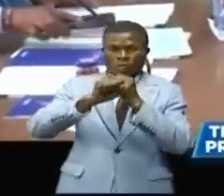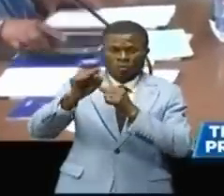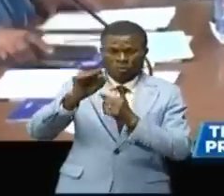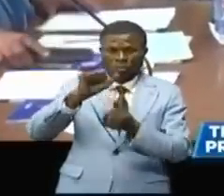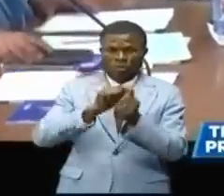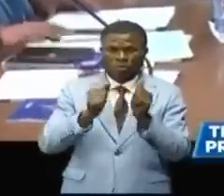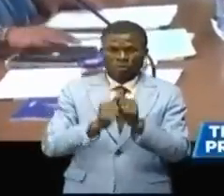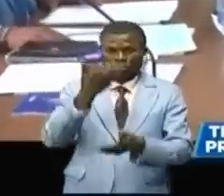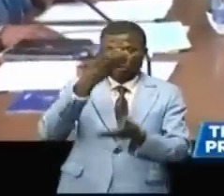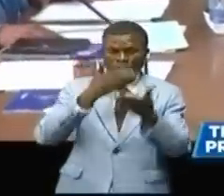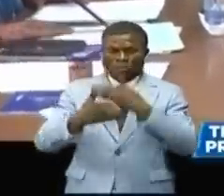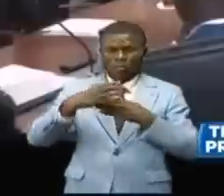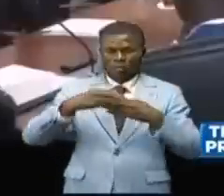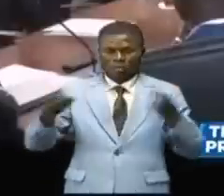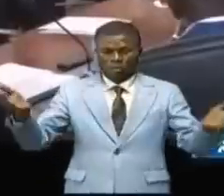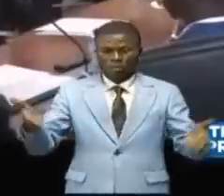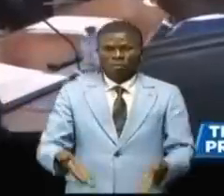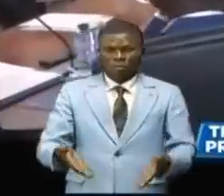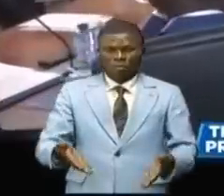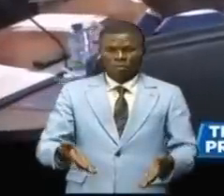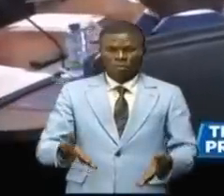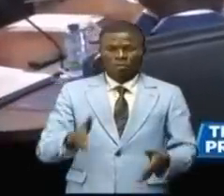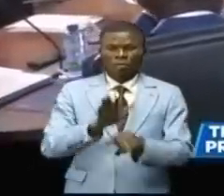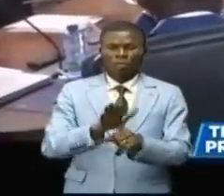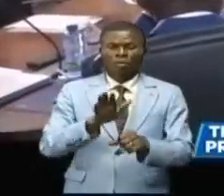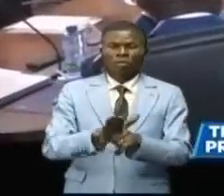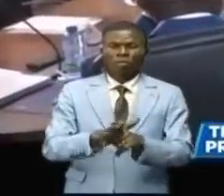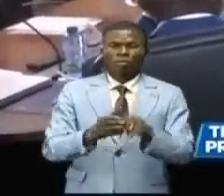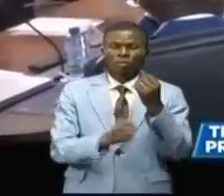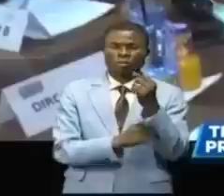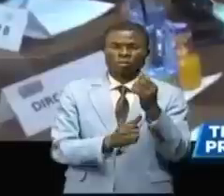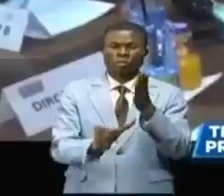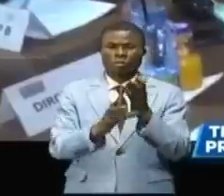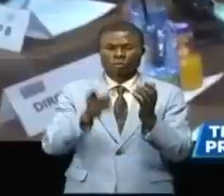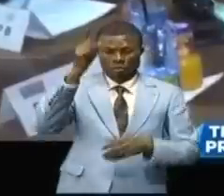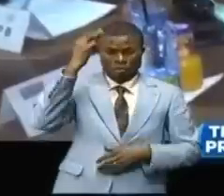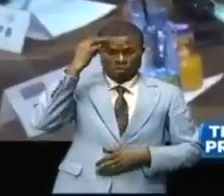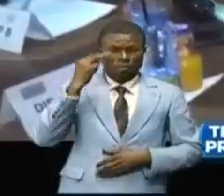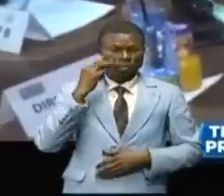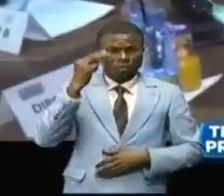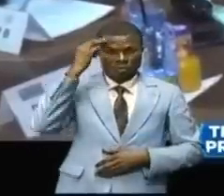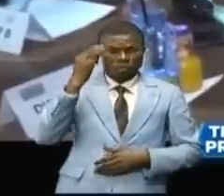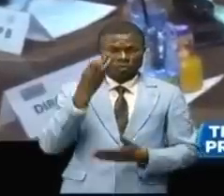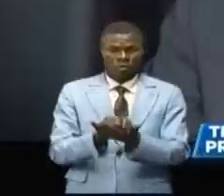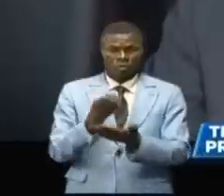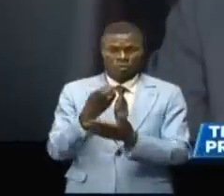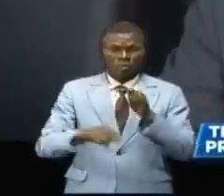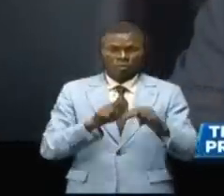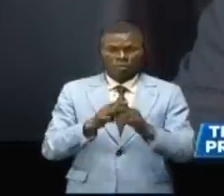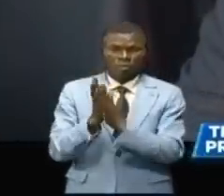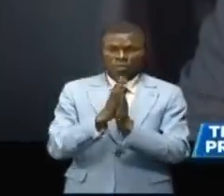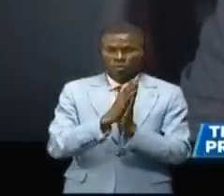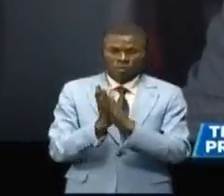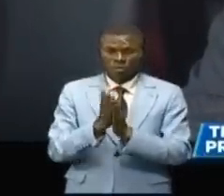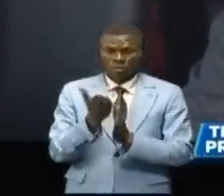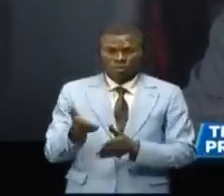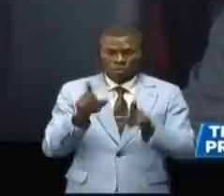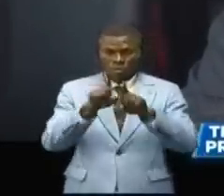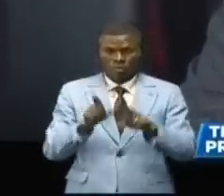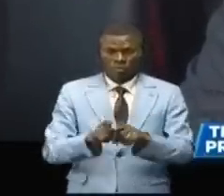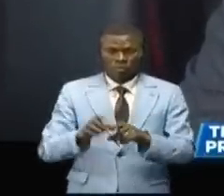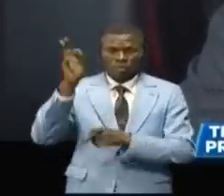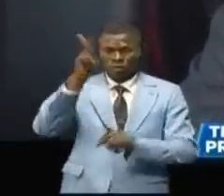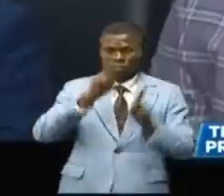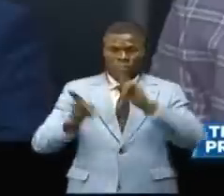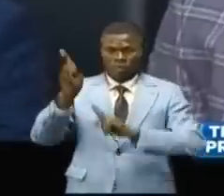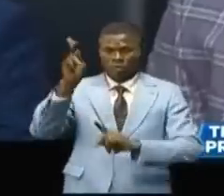taux d'échange. En présence des deux invités spéciaux, le vice-premier ministre, ministre de l'économie nationale Vital Kamerhe et de la fonction